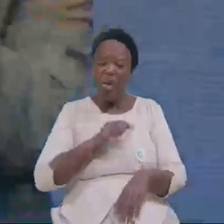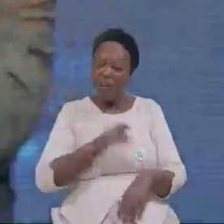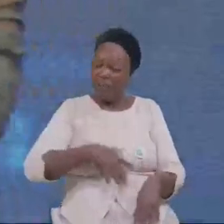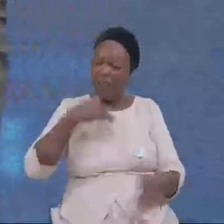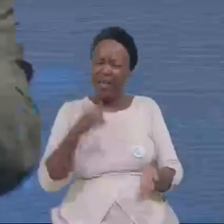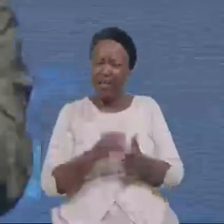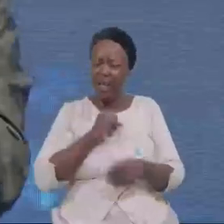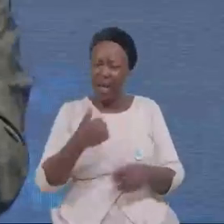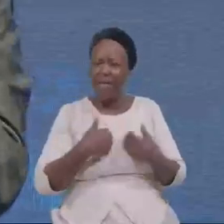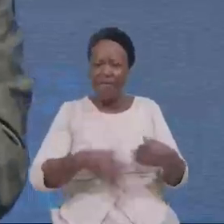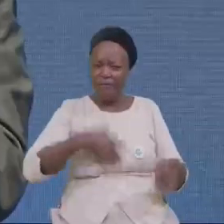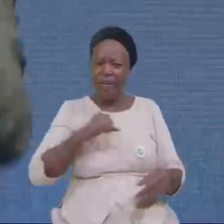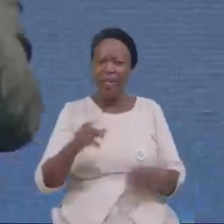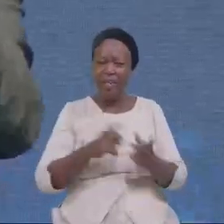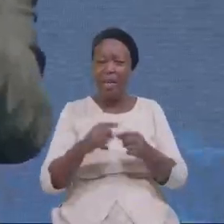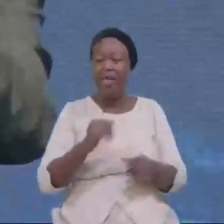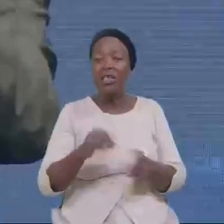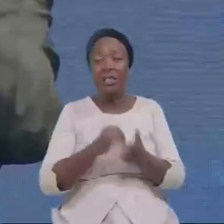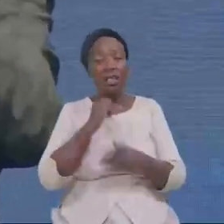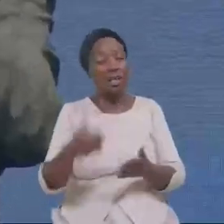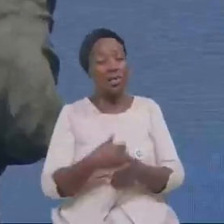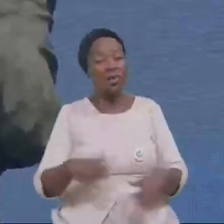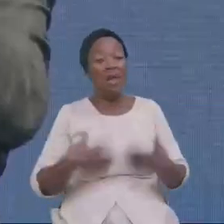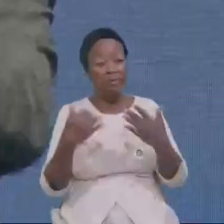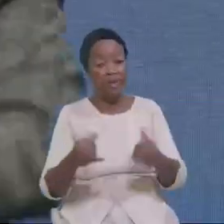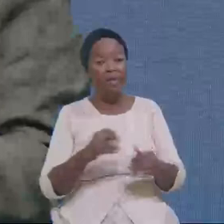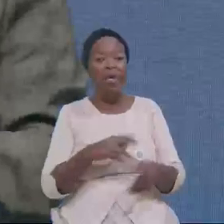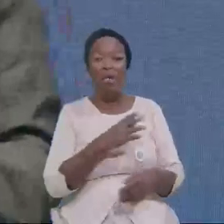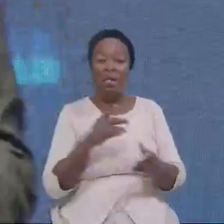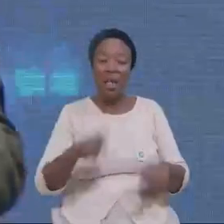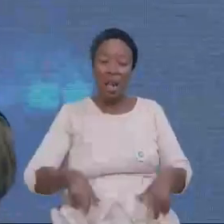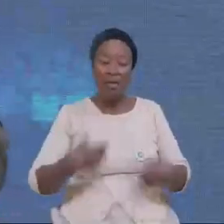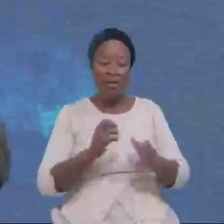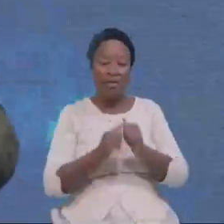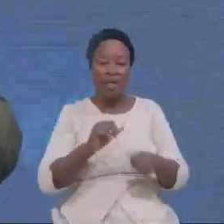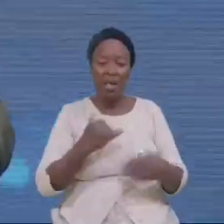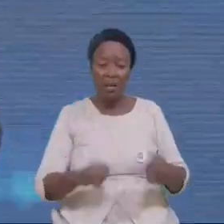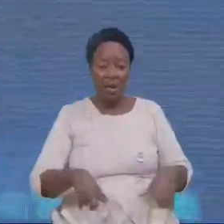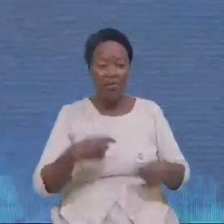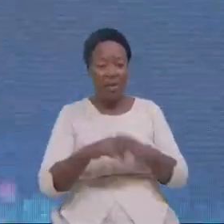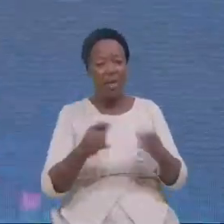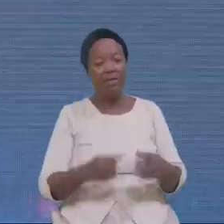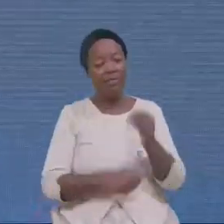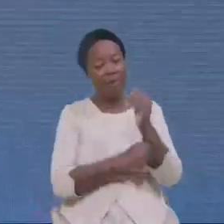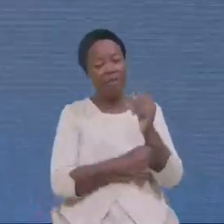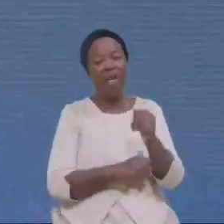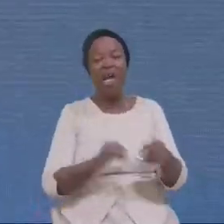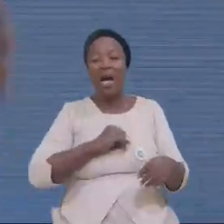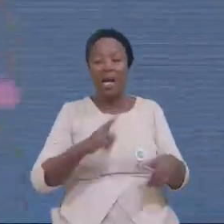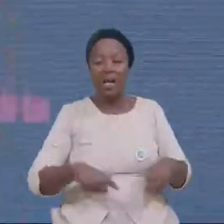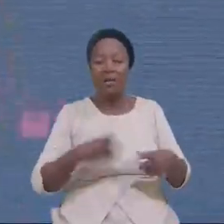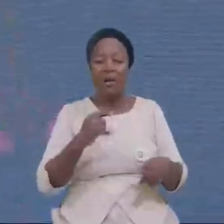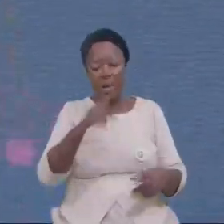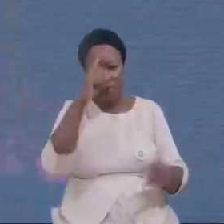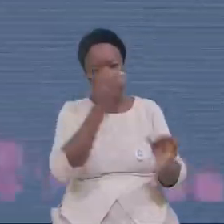Mais c'est une nouvelle vie maintenant. La vie que je mène maintenant dans la chair, je vis dans la foi